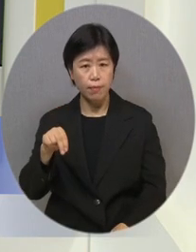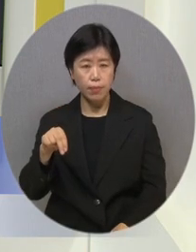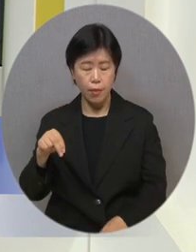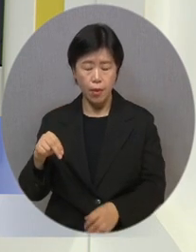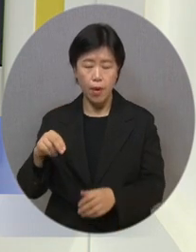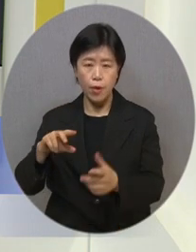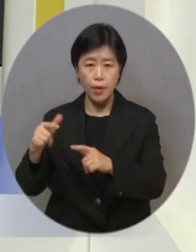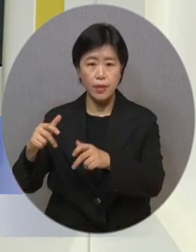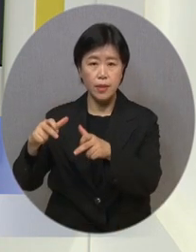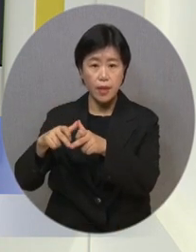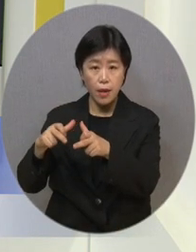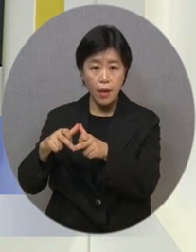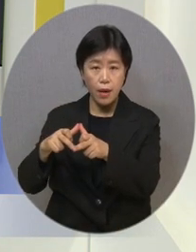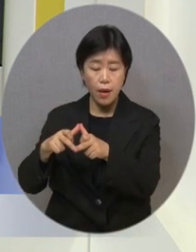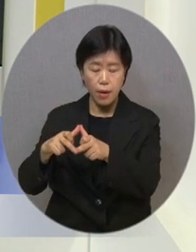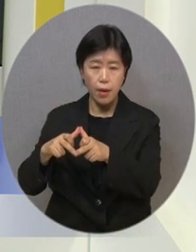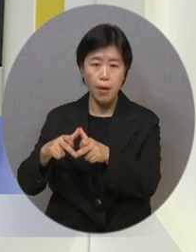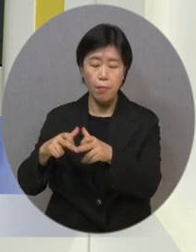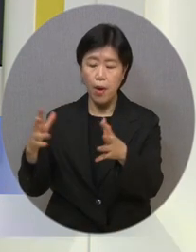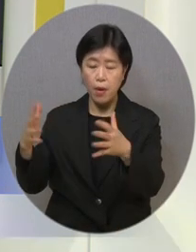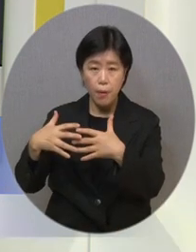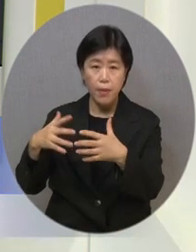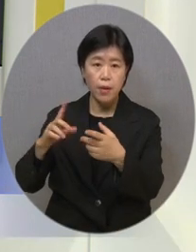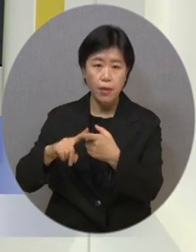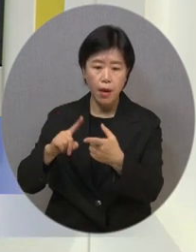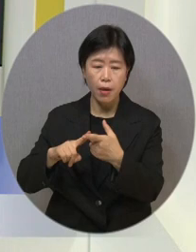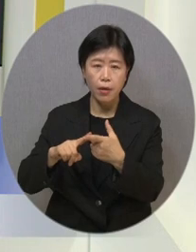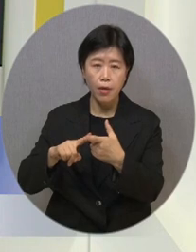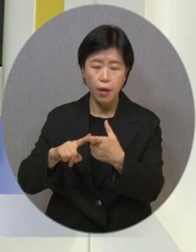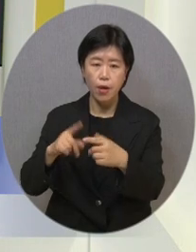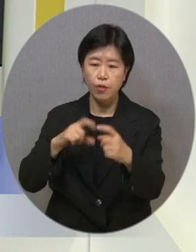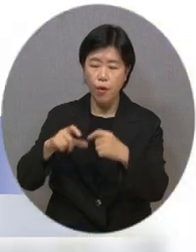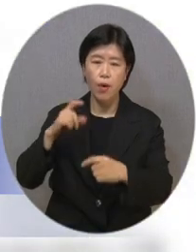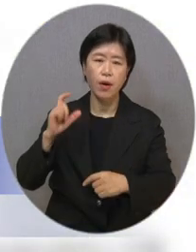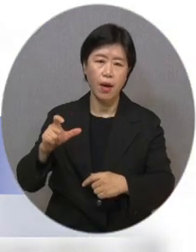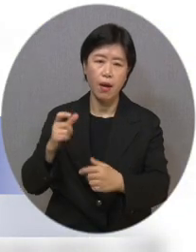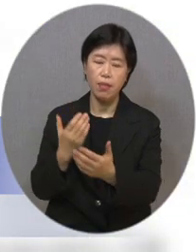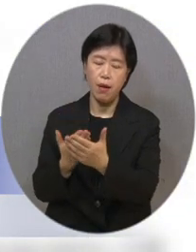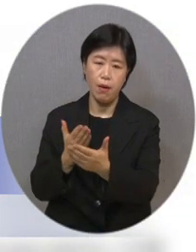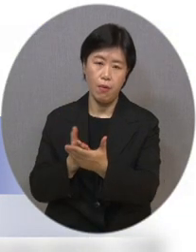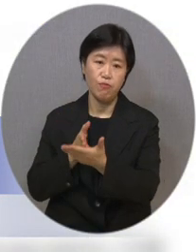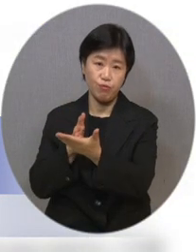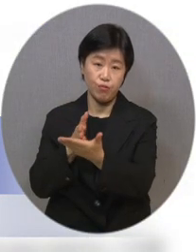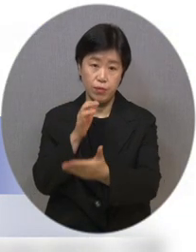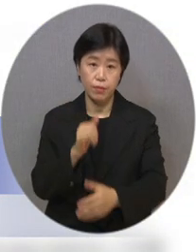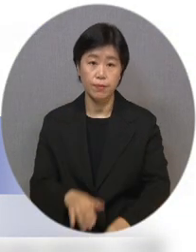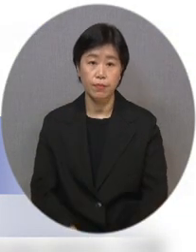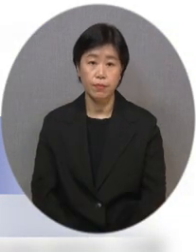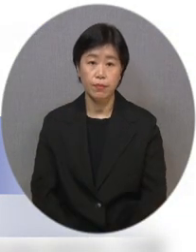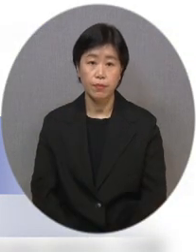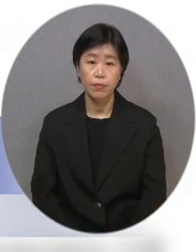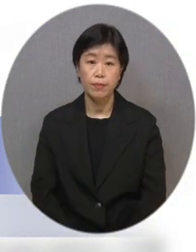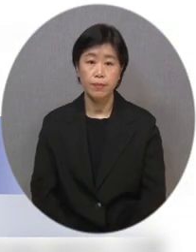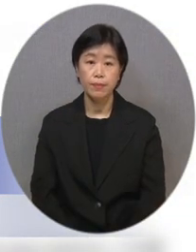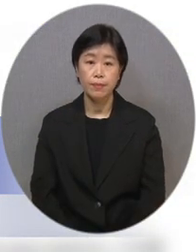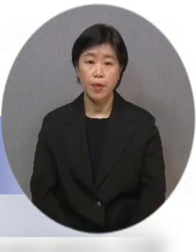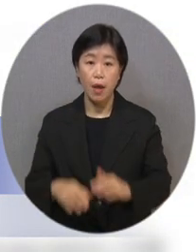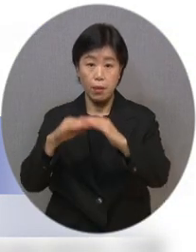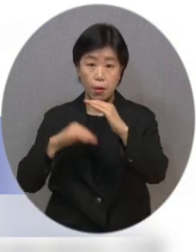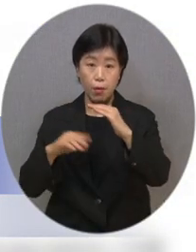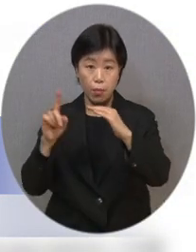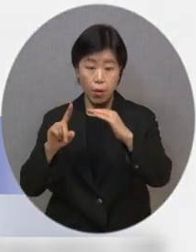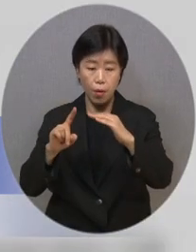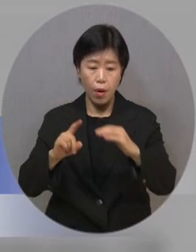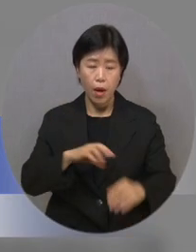점검 모니터링 구축을 촉구하는 공동성명을 발표했 이들은 공동 성명을 통해 많은